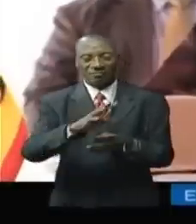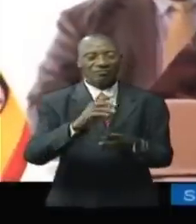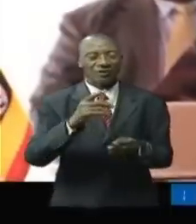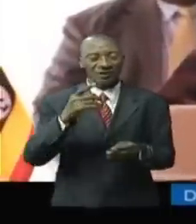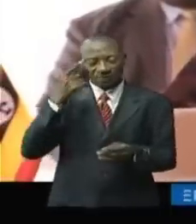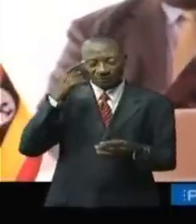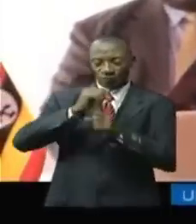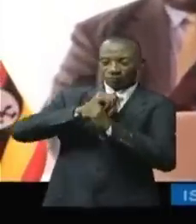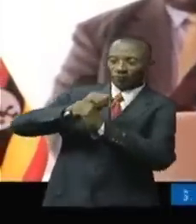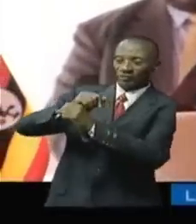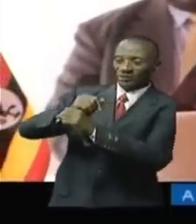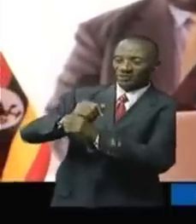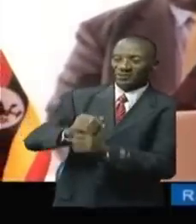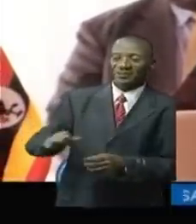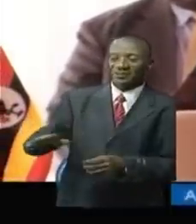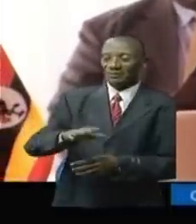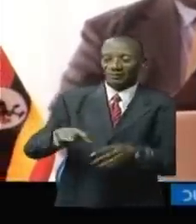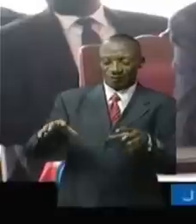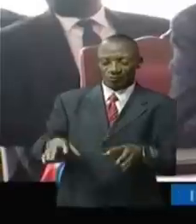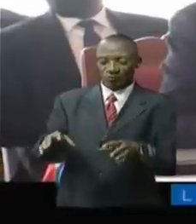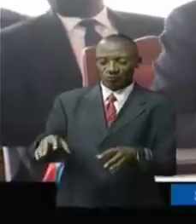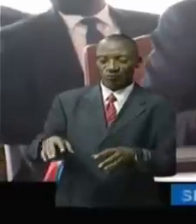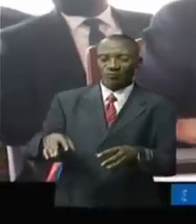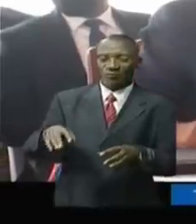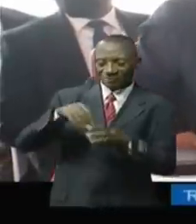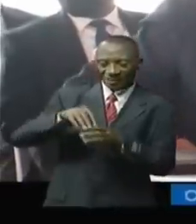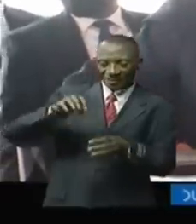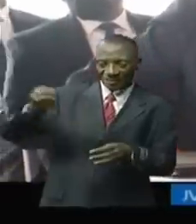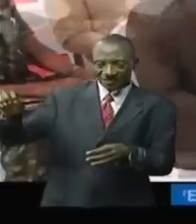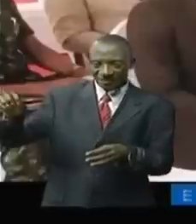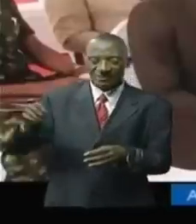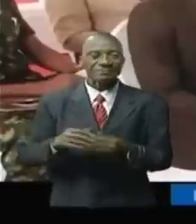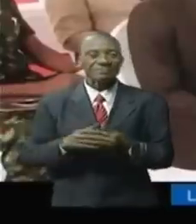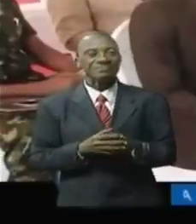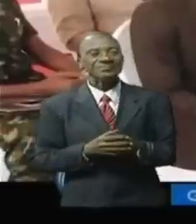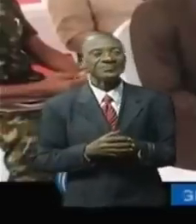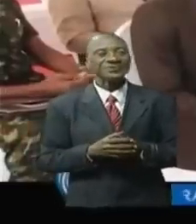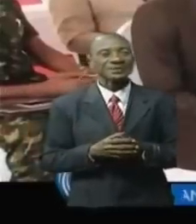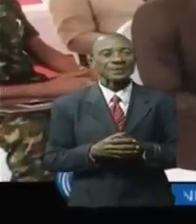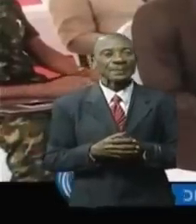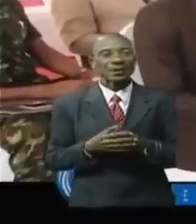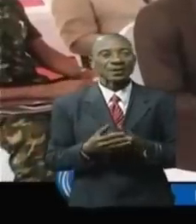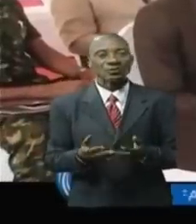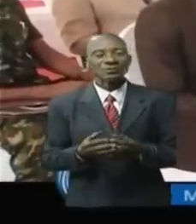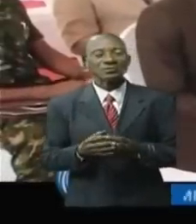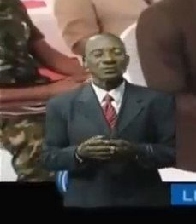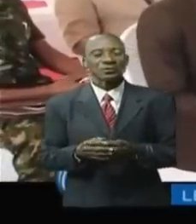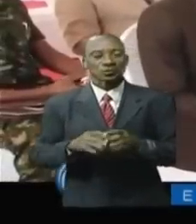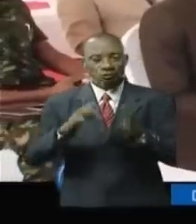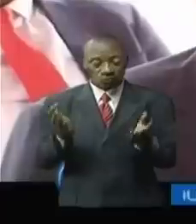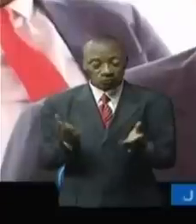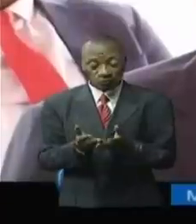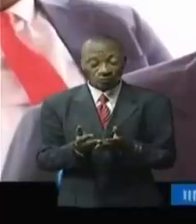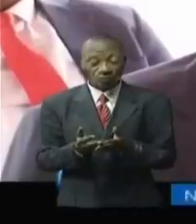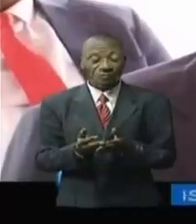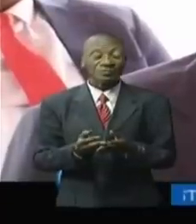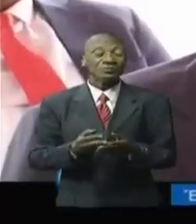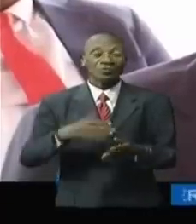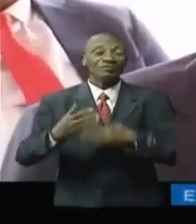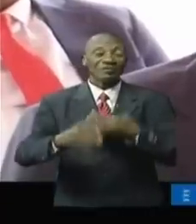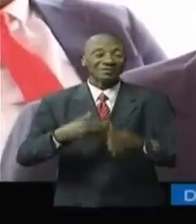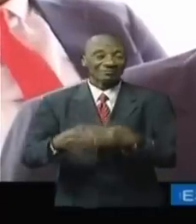l'est de la République démocratique du Congo. La taille de cette force, la durée des opérations et d'autres détails